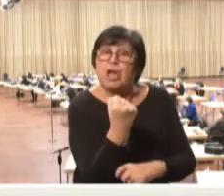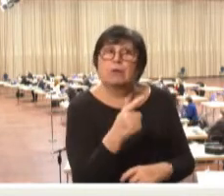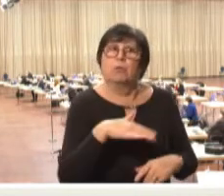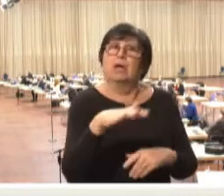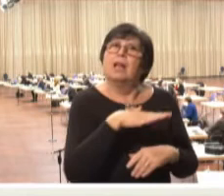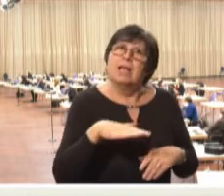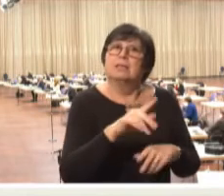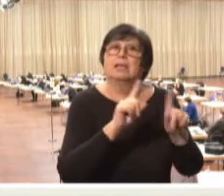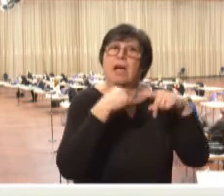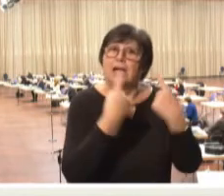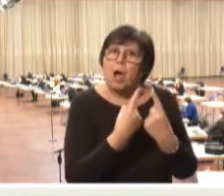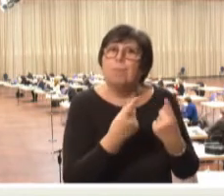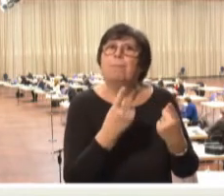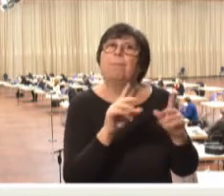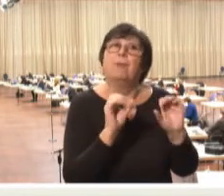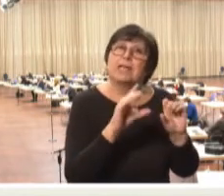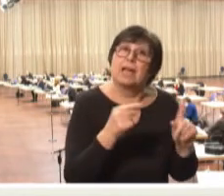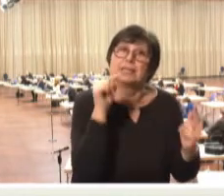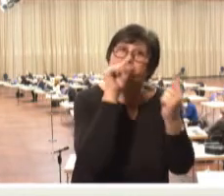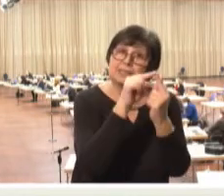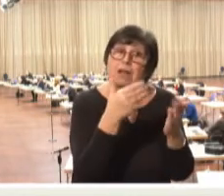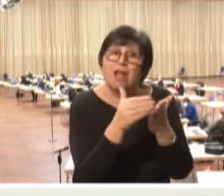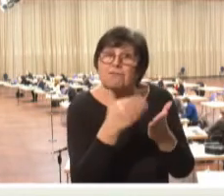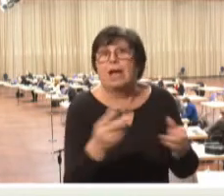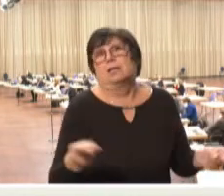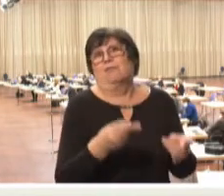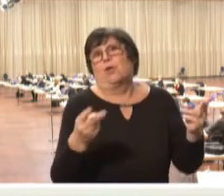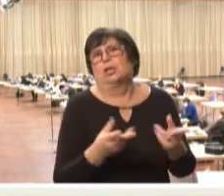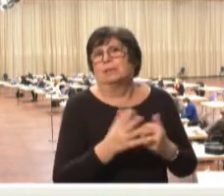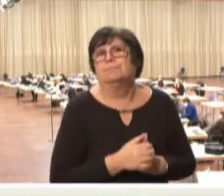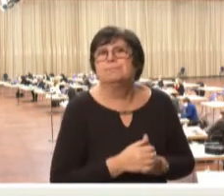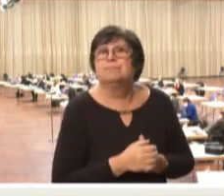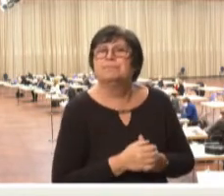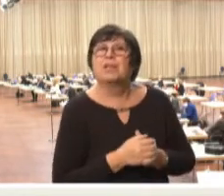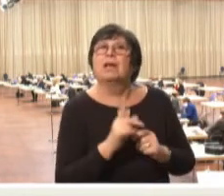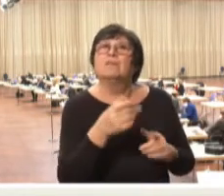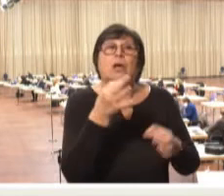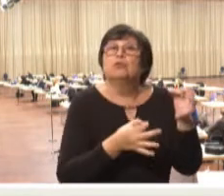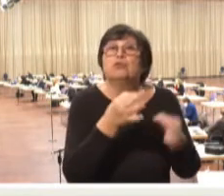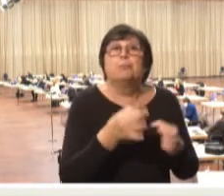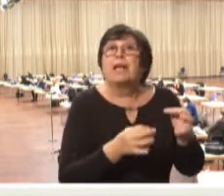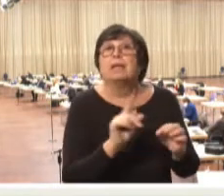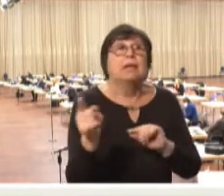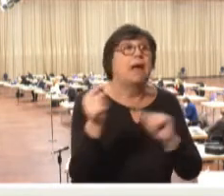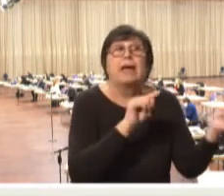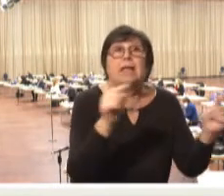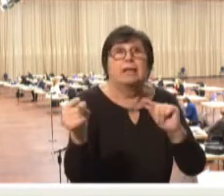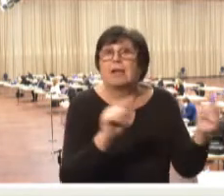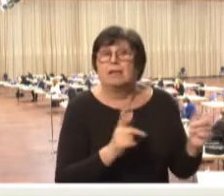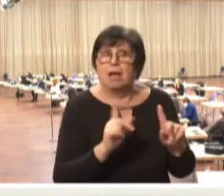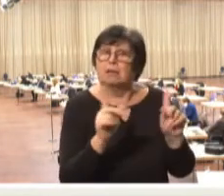ländlichen Raums als erklärtes Ziel weiter befördern. Wir spielen keinen gegeneinander aus, weder